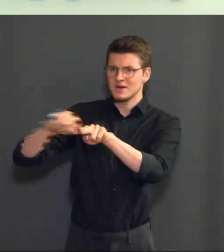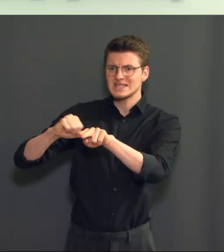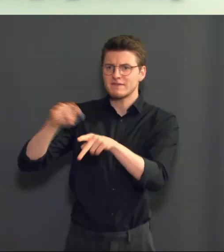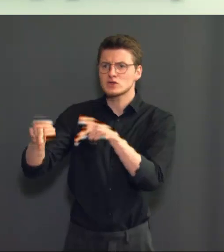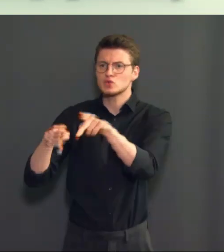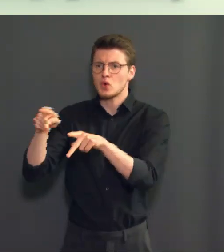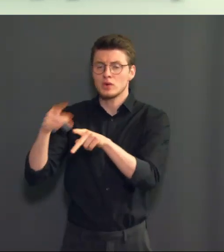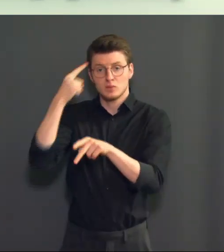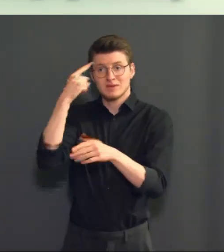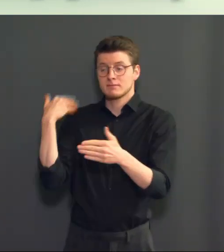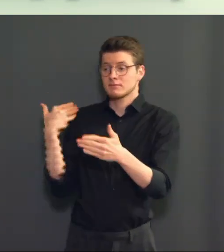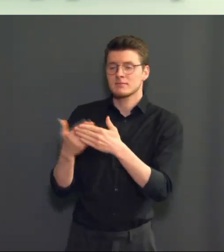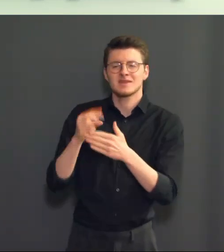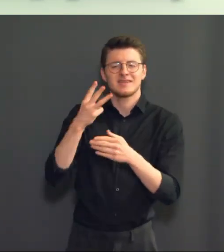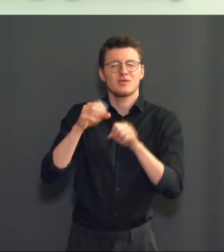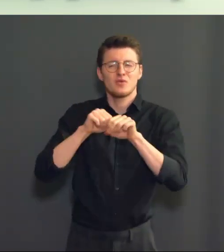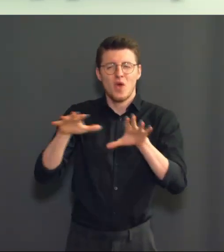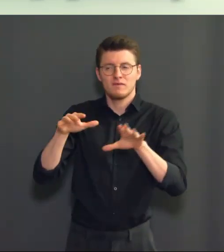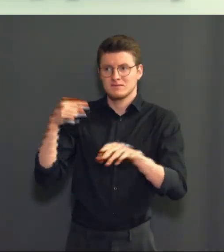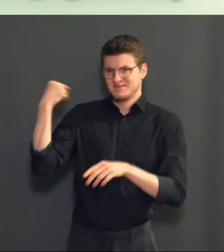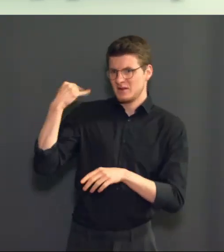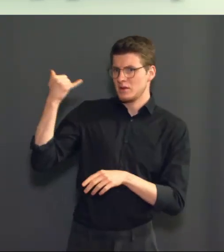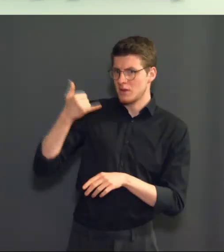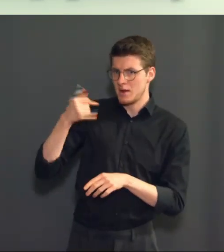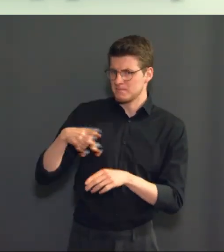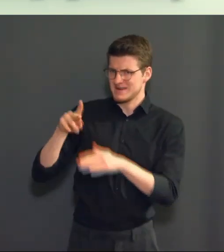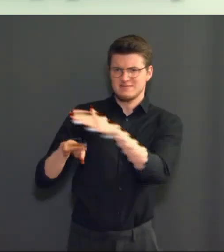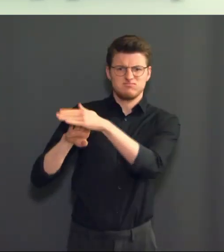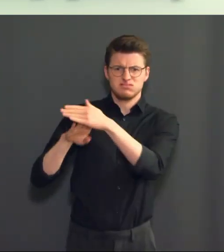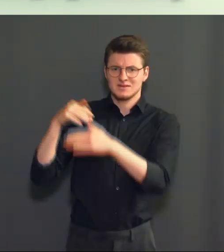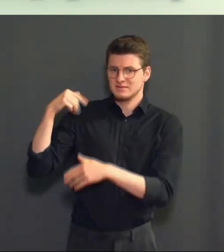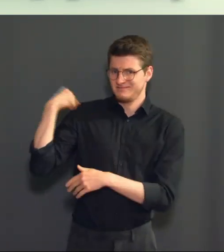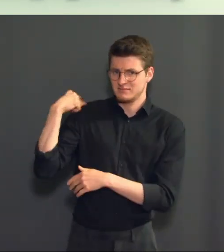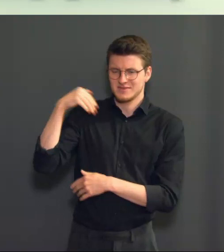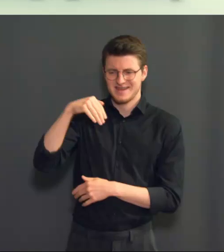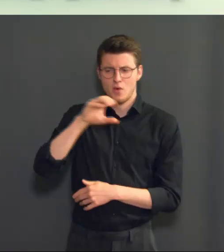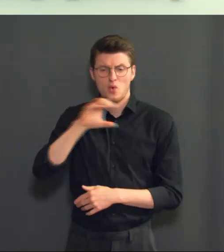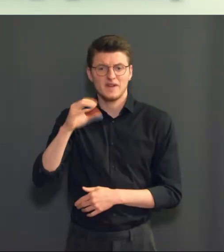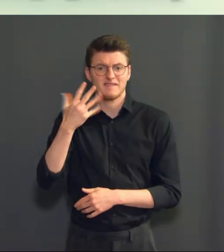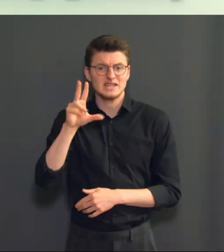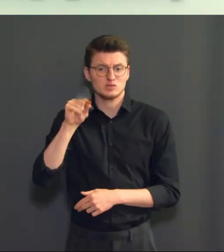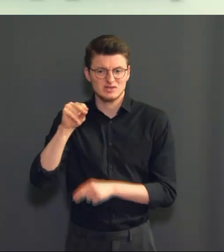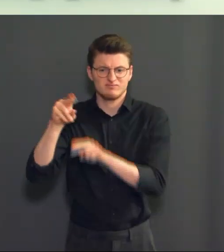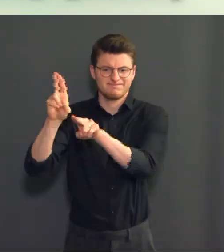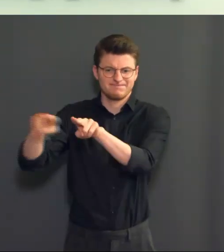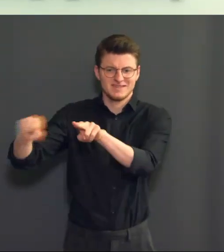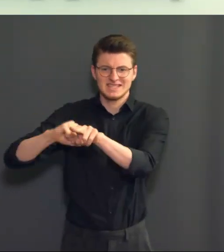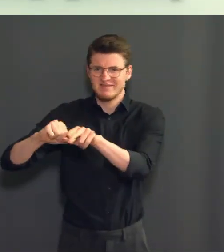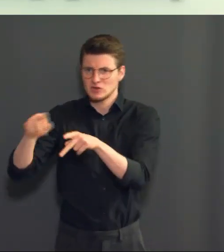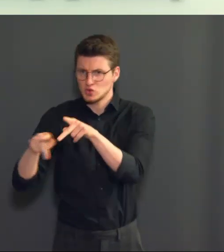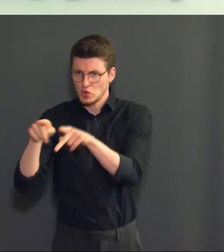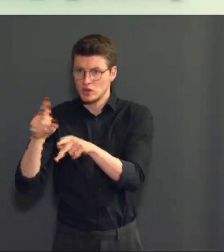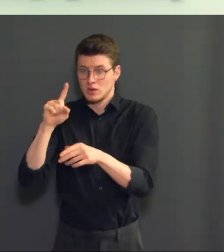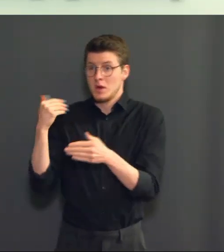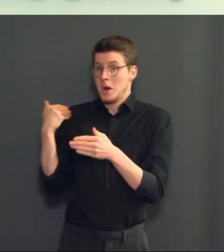gemeten, met 925 patiënten. De dagen erna lagen de cijfers